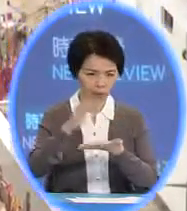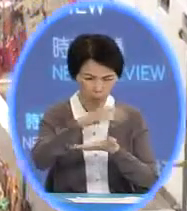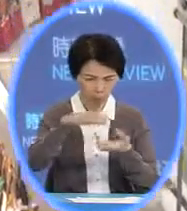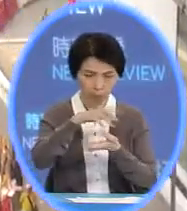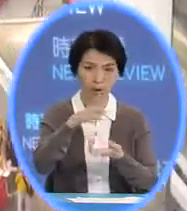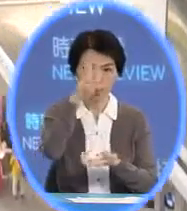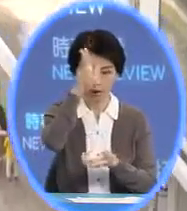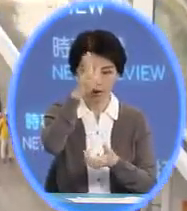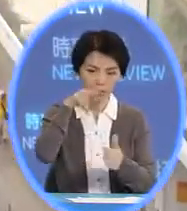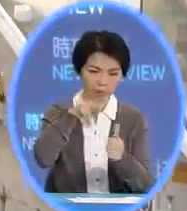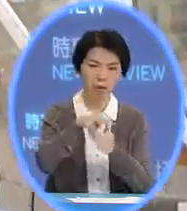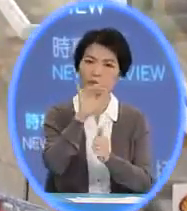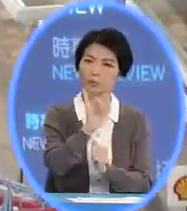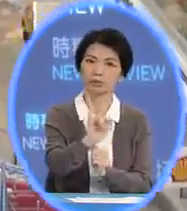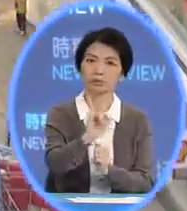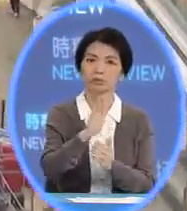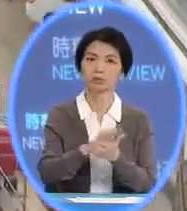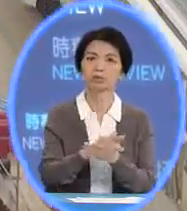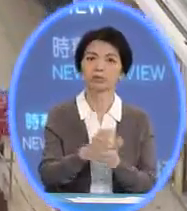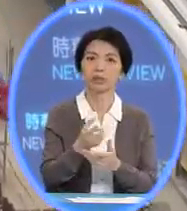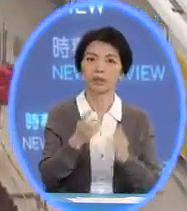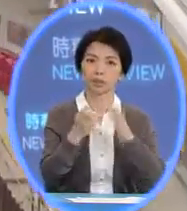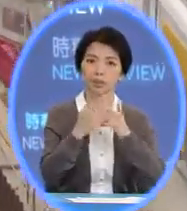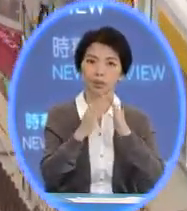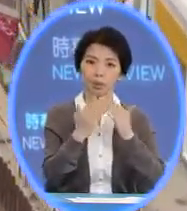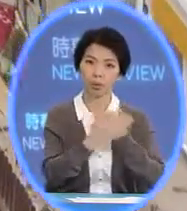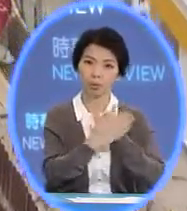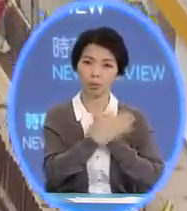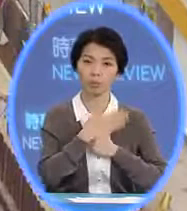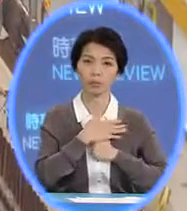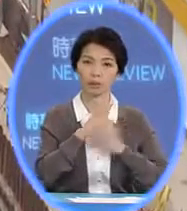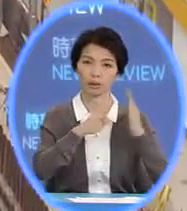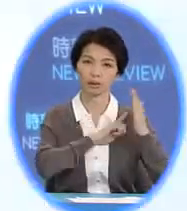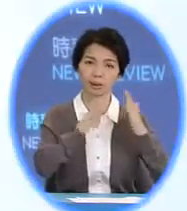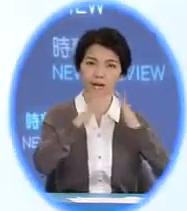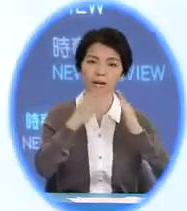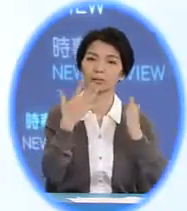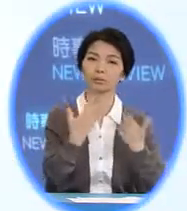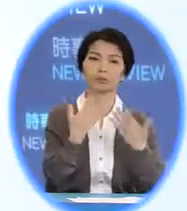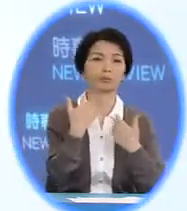府嘅監管機制亦都有不足，小市民想保障自己嘅利益，亦都顯得無力。